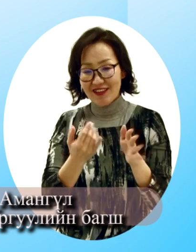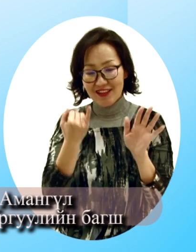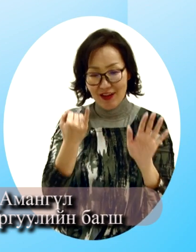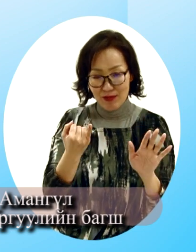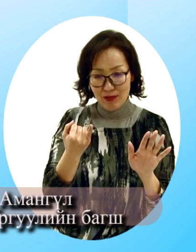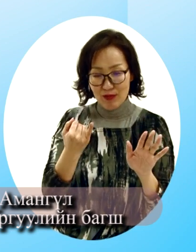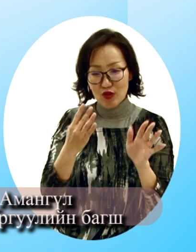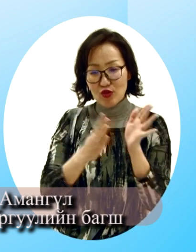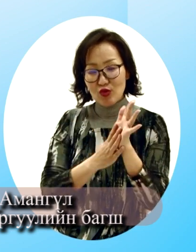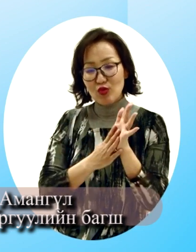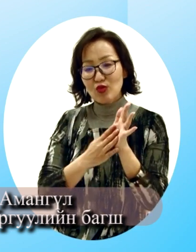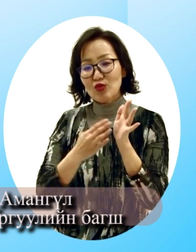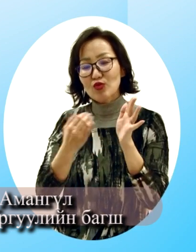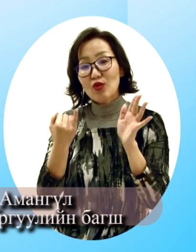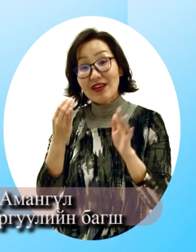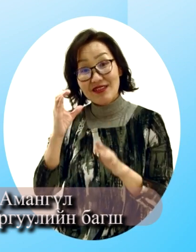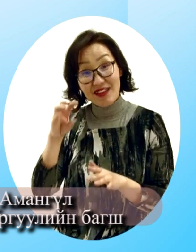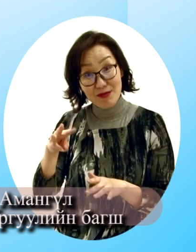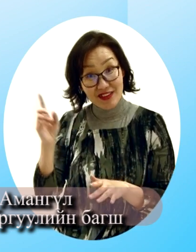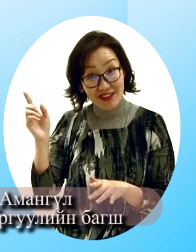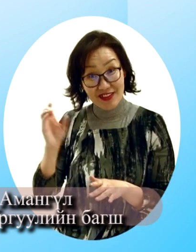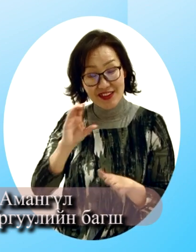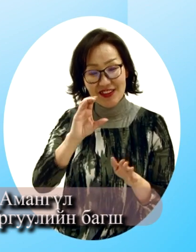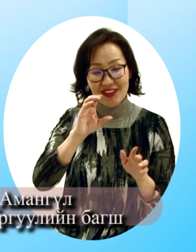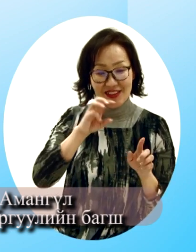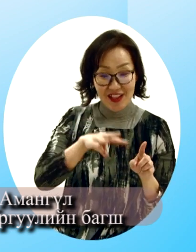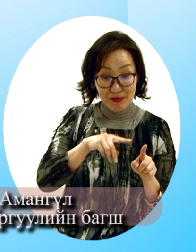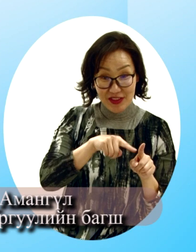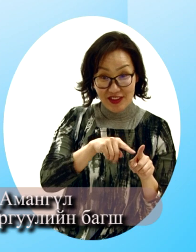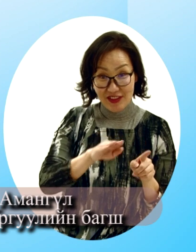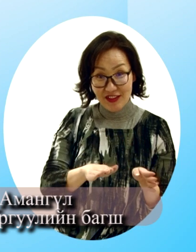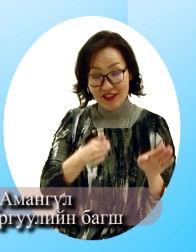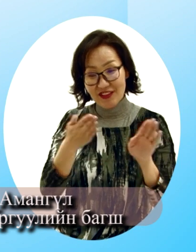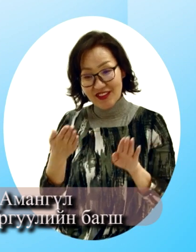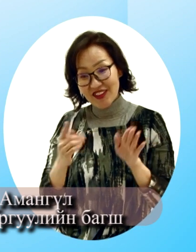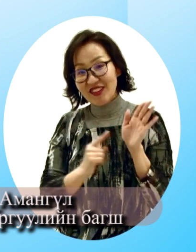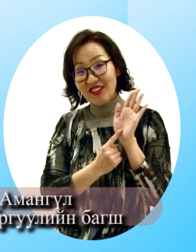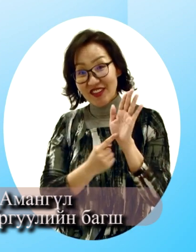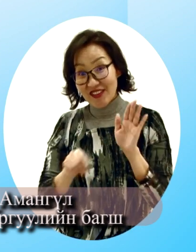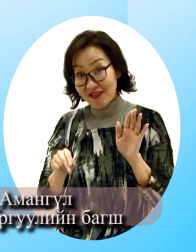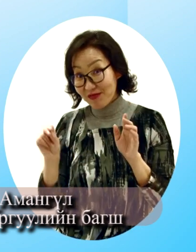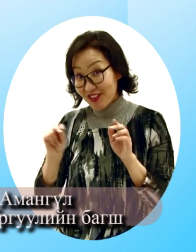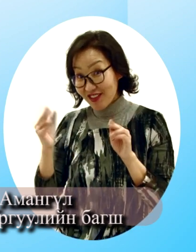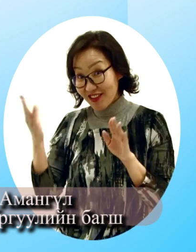ескере отырып, жауабын дөңгелек деген боларсыңдар. А жауабы.